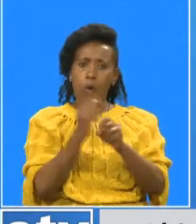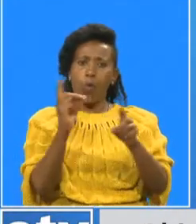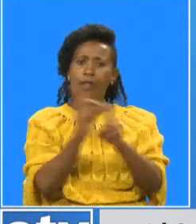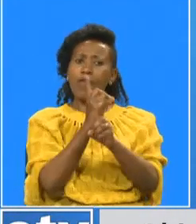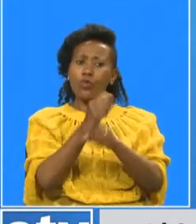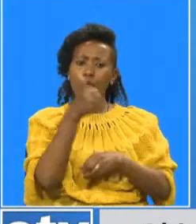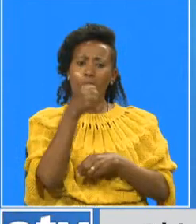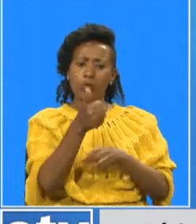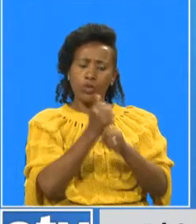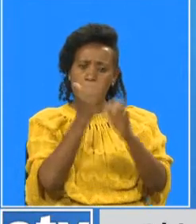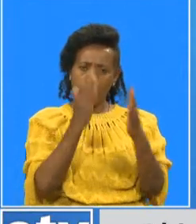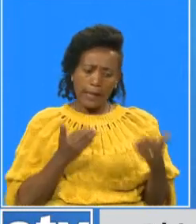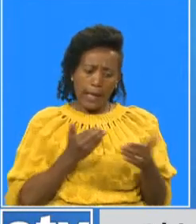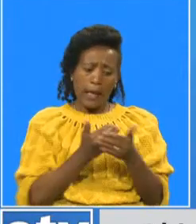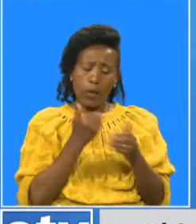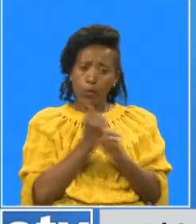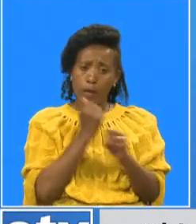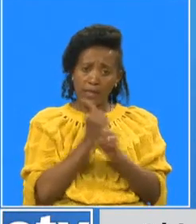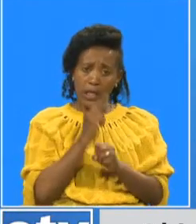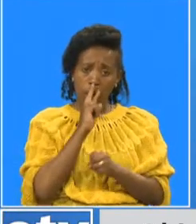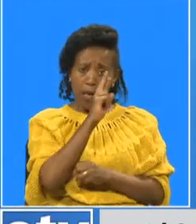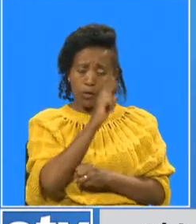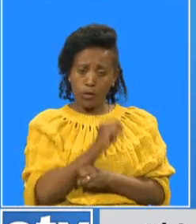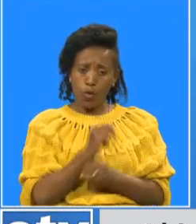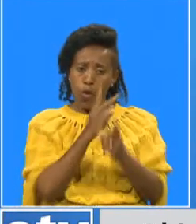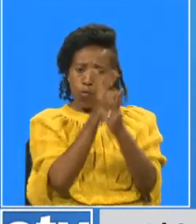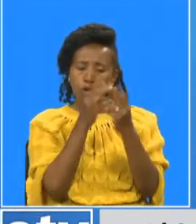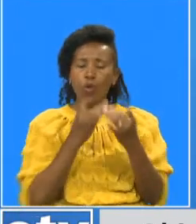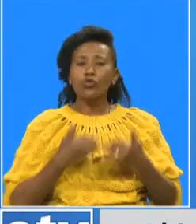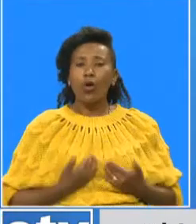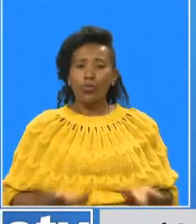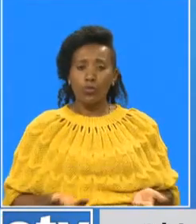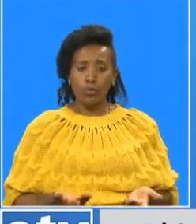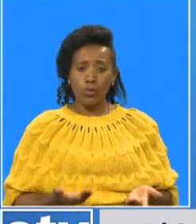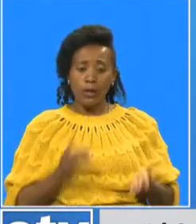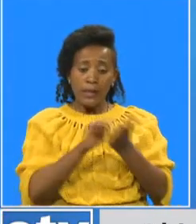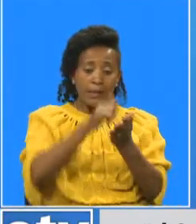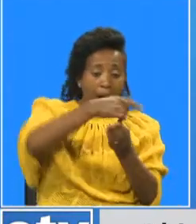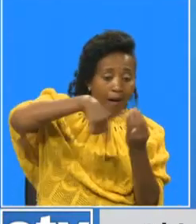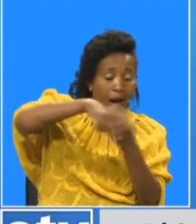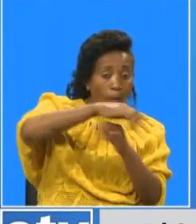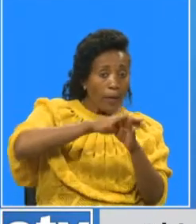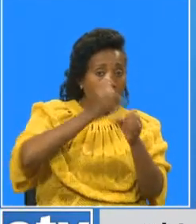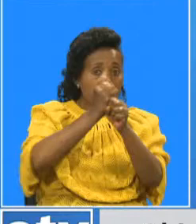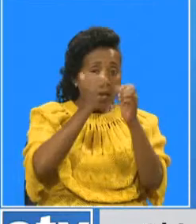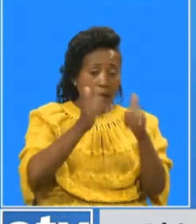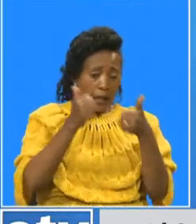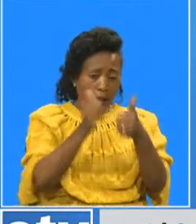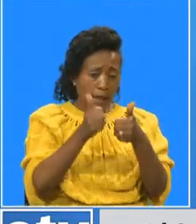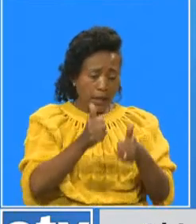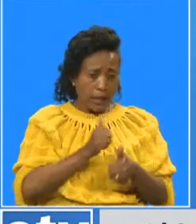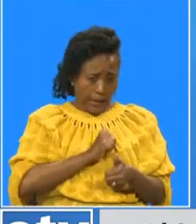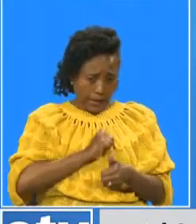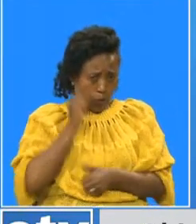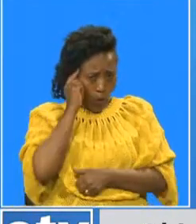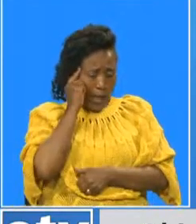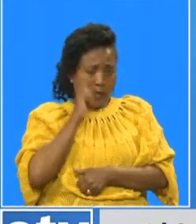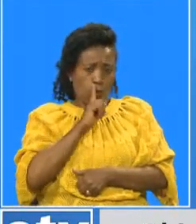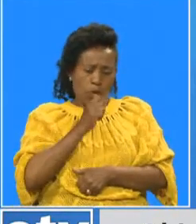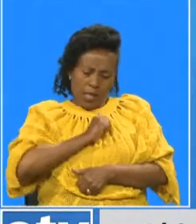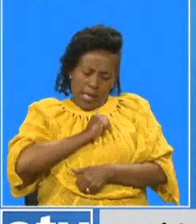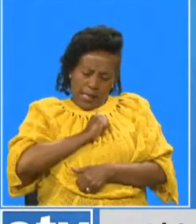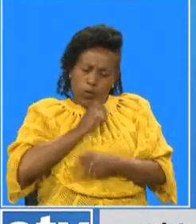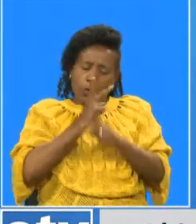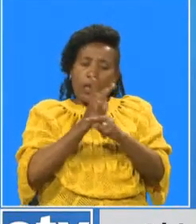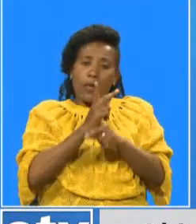ራሱ ሰራተኞች ተቀራርበው የሚሰሩባቸው ቦታዎች አሉ። እዛ አካባቢ ላይ ሰራተኞች ለራሳቸው ካሰቡ፣